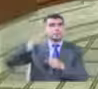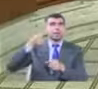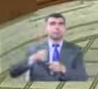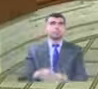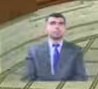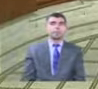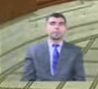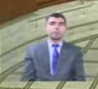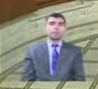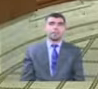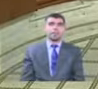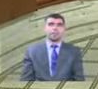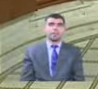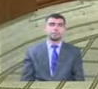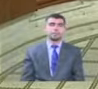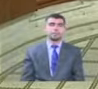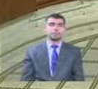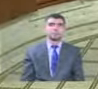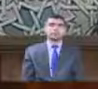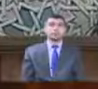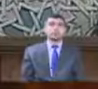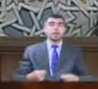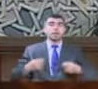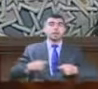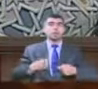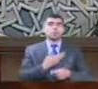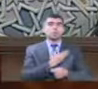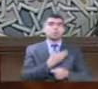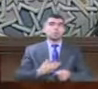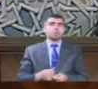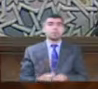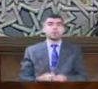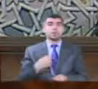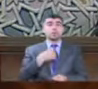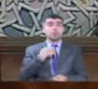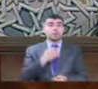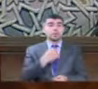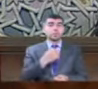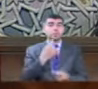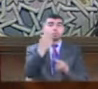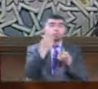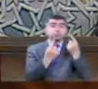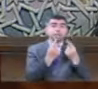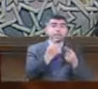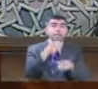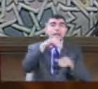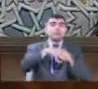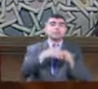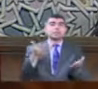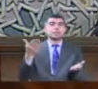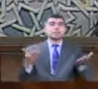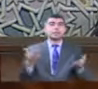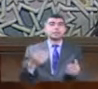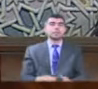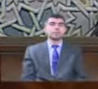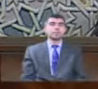وبركاته. شكرا سيد رئيس الحكومة. الآن أفتح باب التعقيبات. الفريق الاستقلالي الوحدة والتعادلية